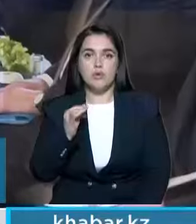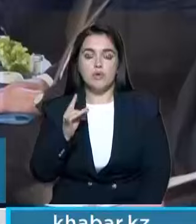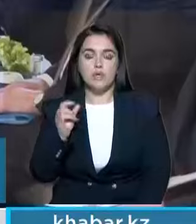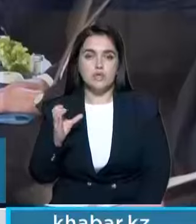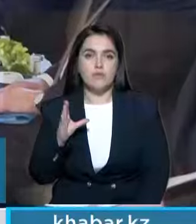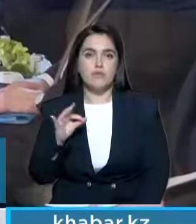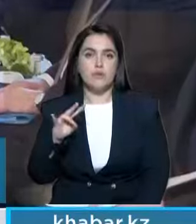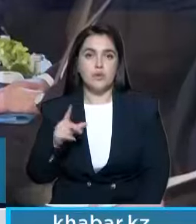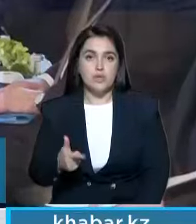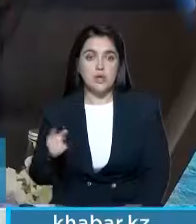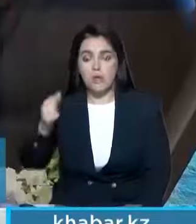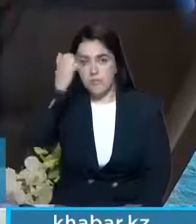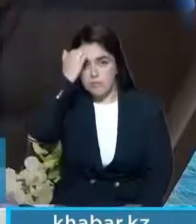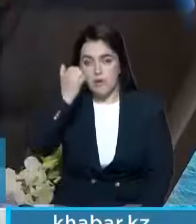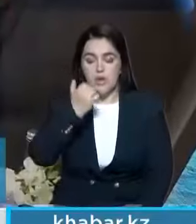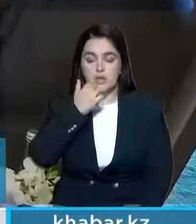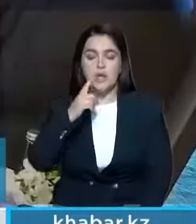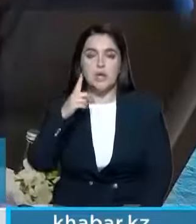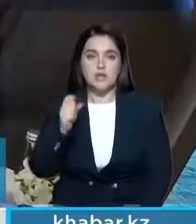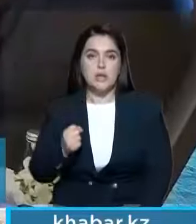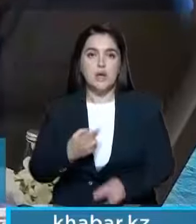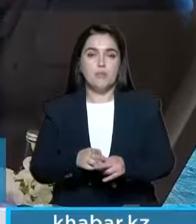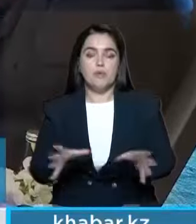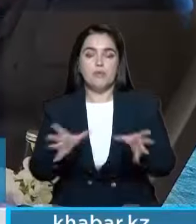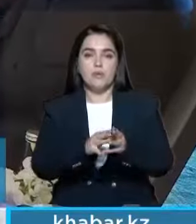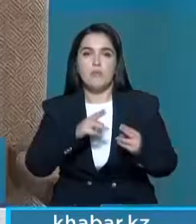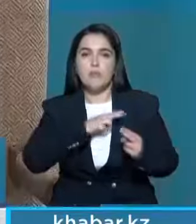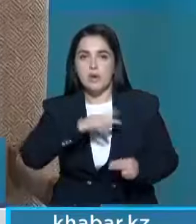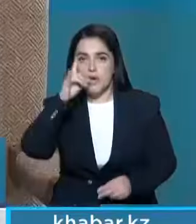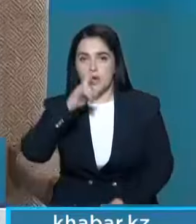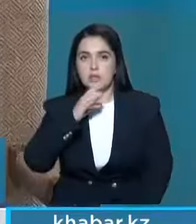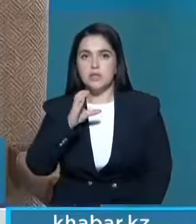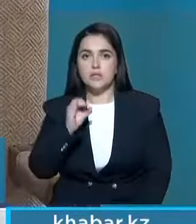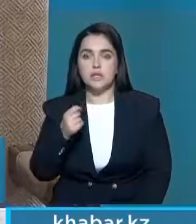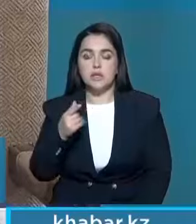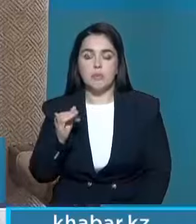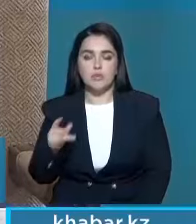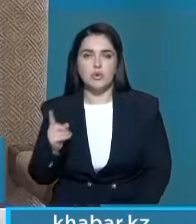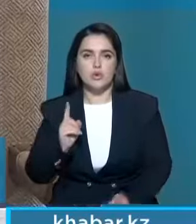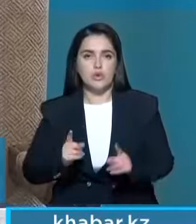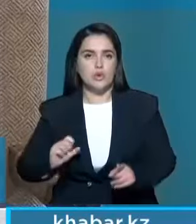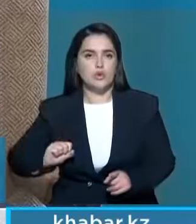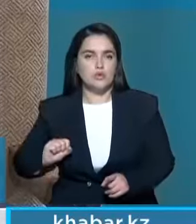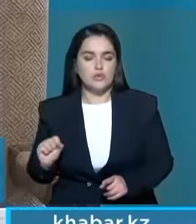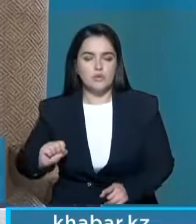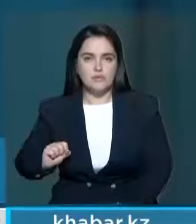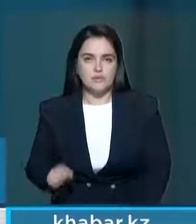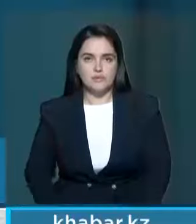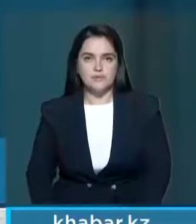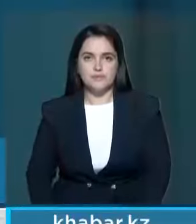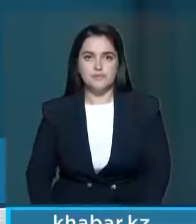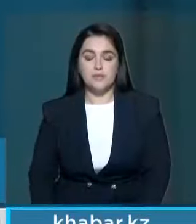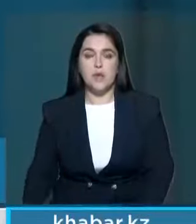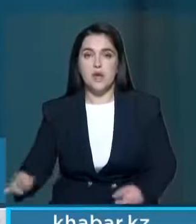Касым Жомарт Токаев поблагодарил Ли Сянь Луна за вклад в партнерство Казахстана и Сингапура и назвал его настоящим другом нашей страны.